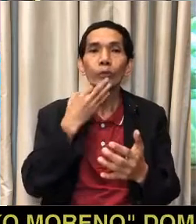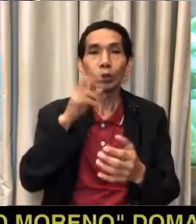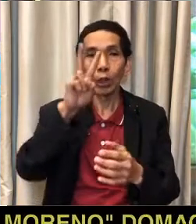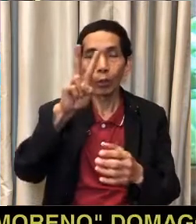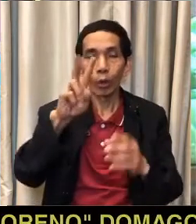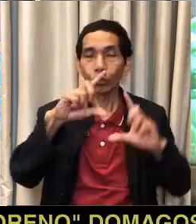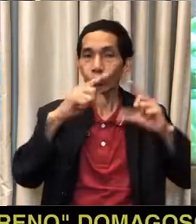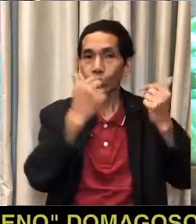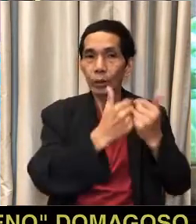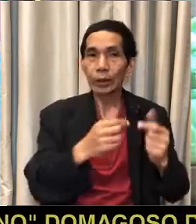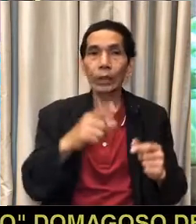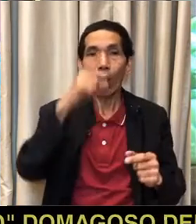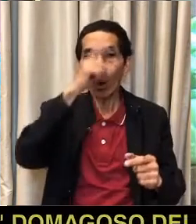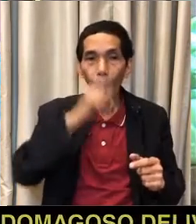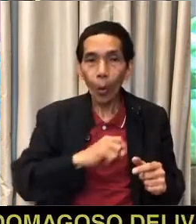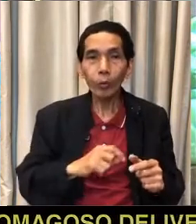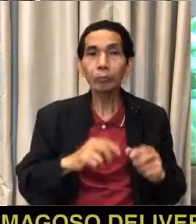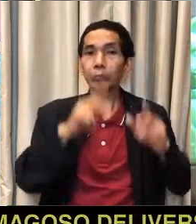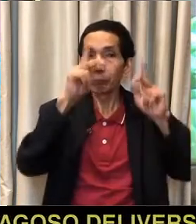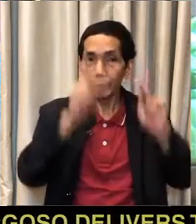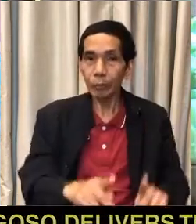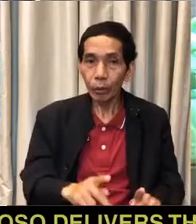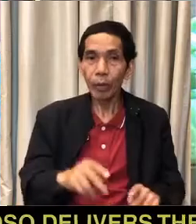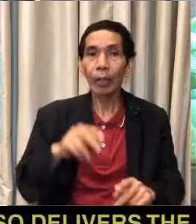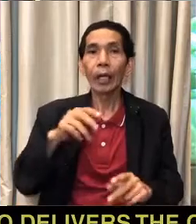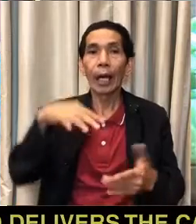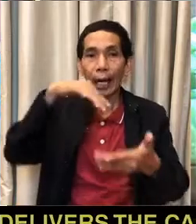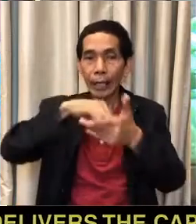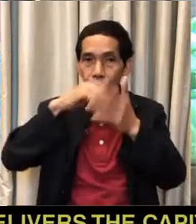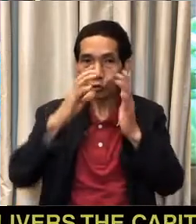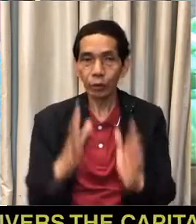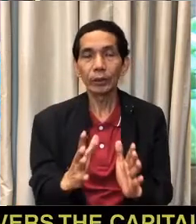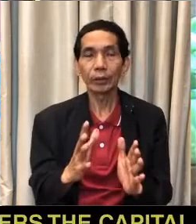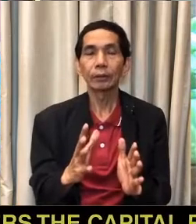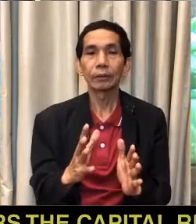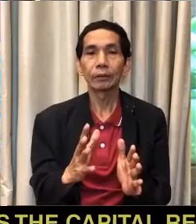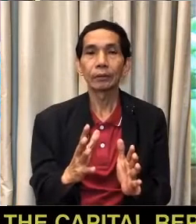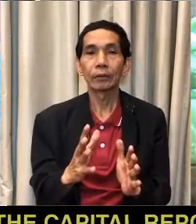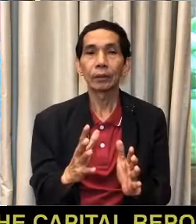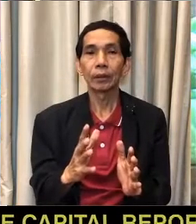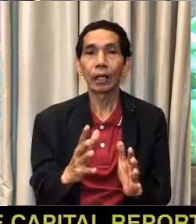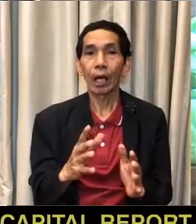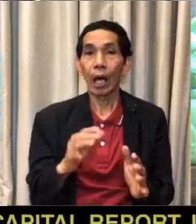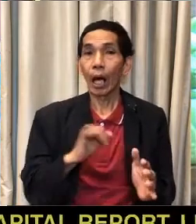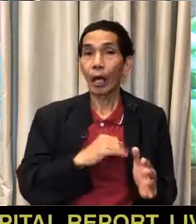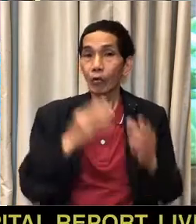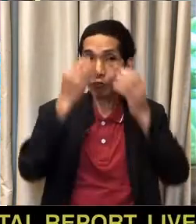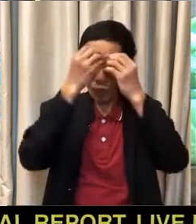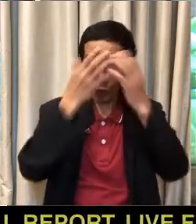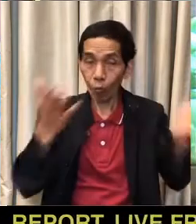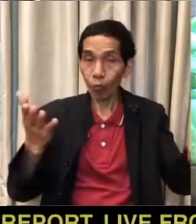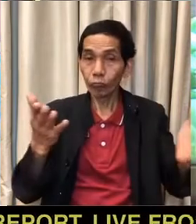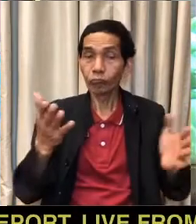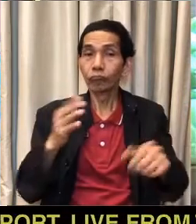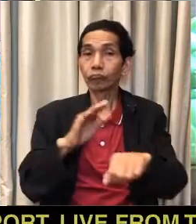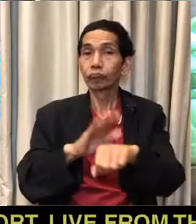sektor, senior citizen at estudyante. Ako nananawagan.